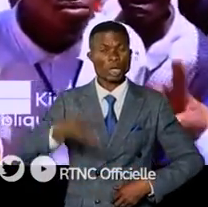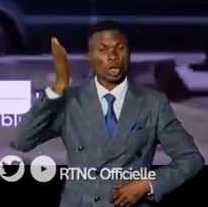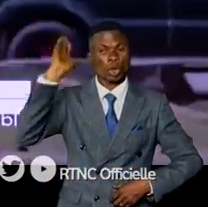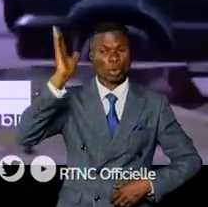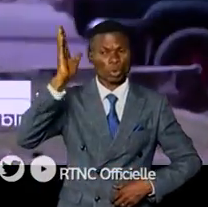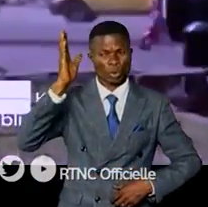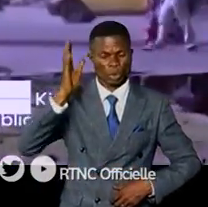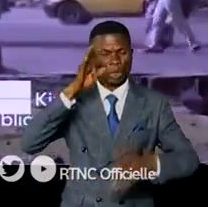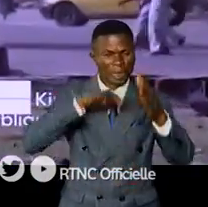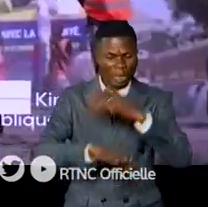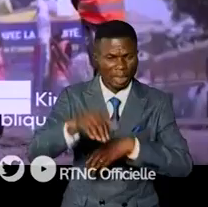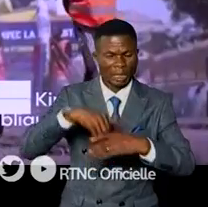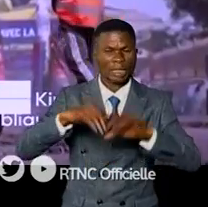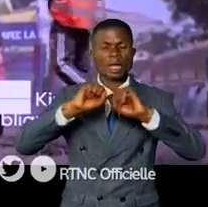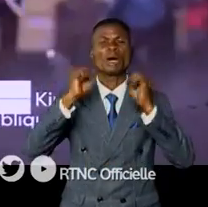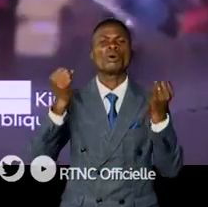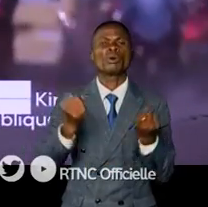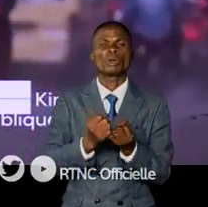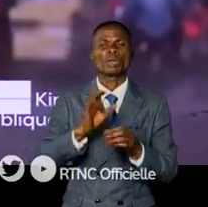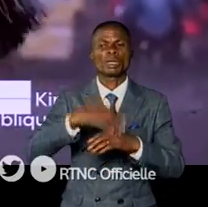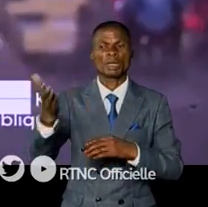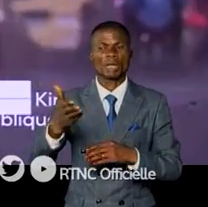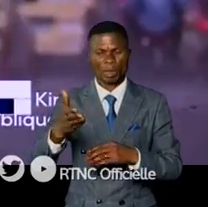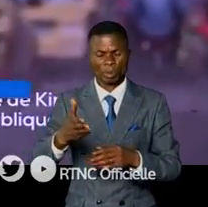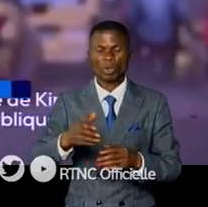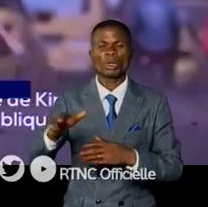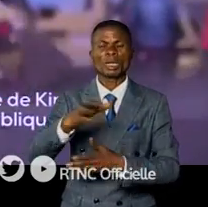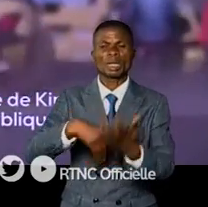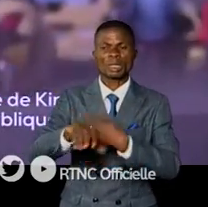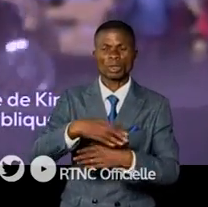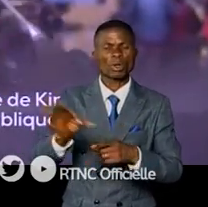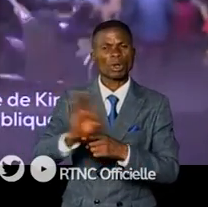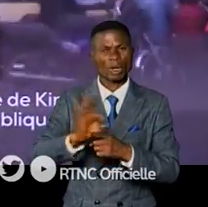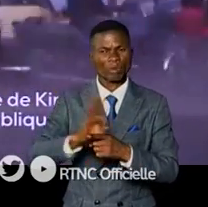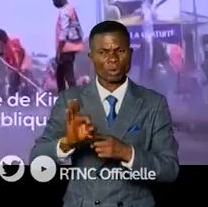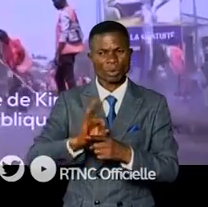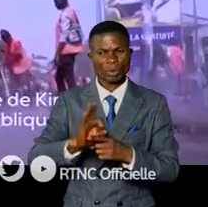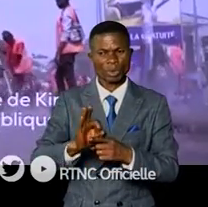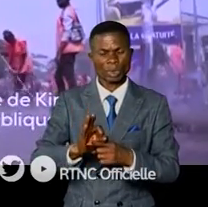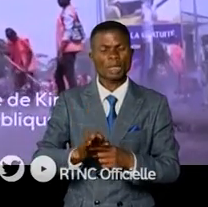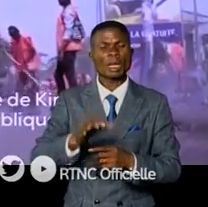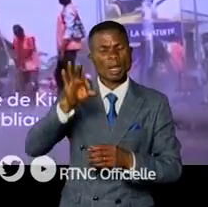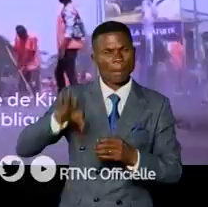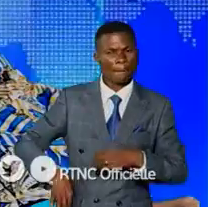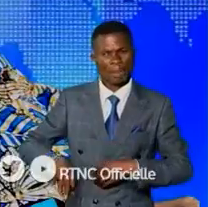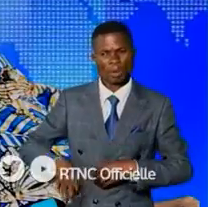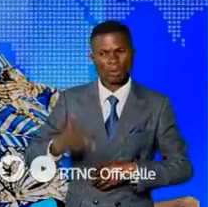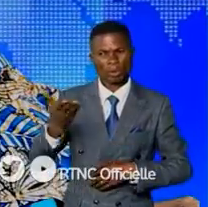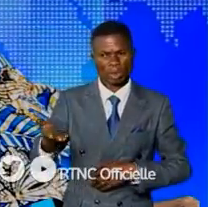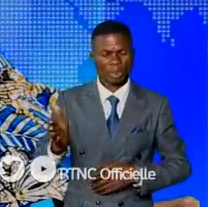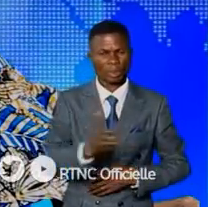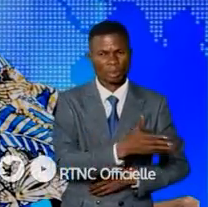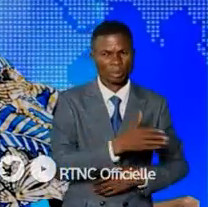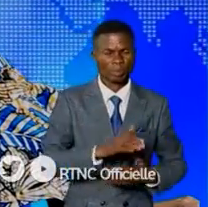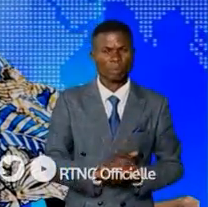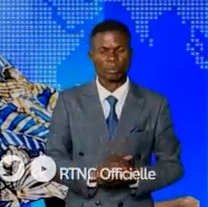de se réinsérer dans la société après la désintoxication et la formation dont ils bénéficieront.